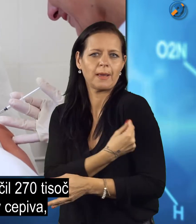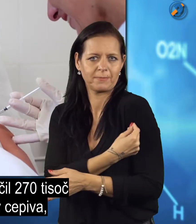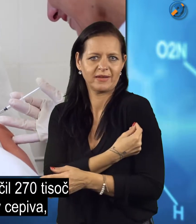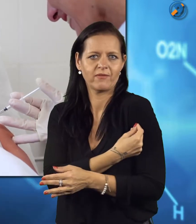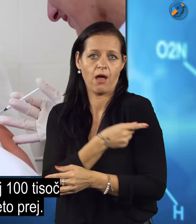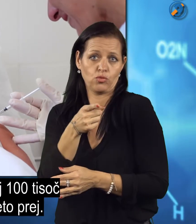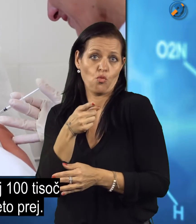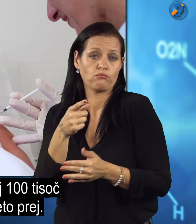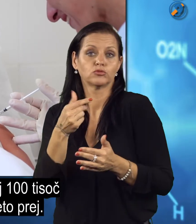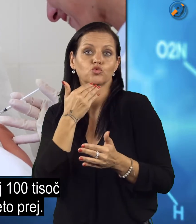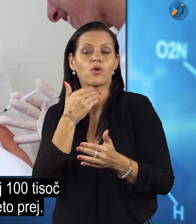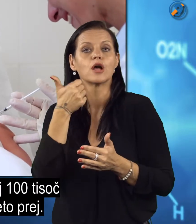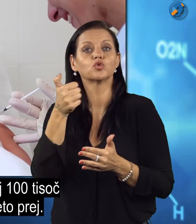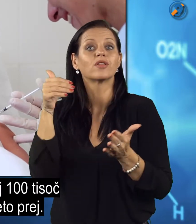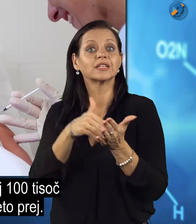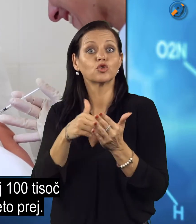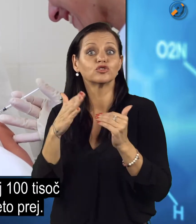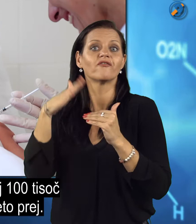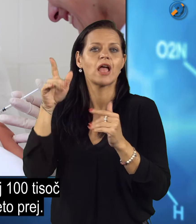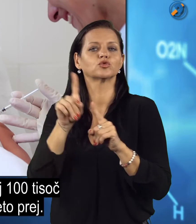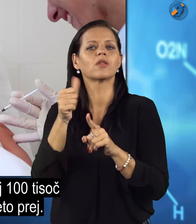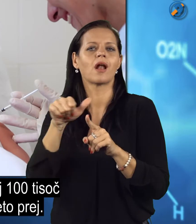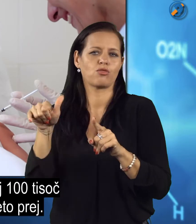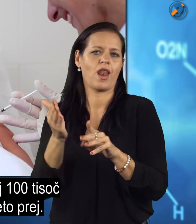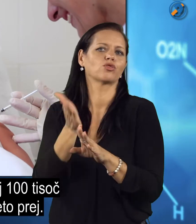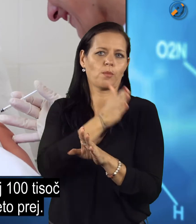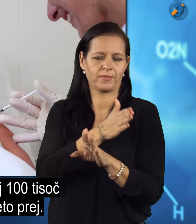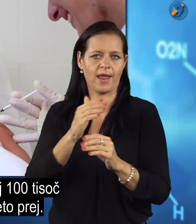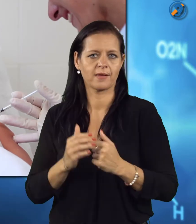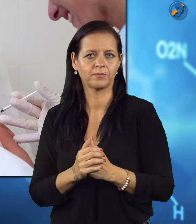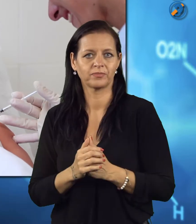cepiva, kar je skoraj 100 tisoč več kot leto prej.